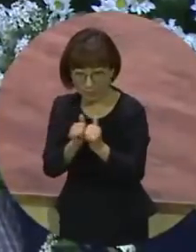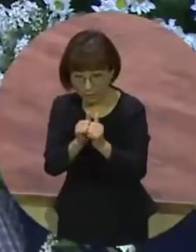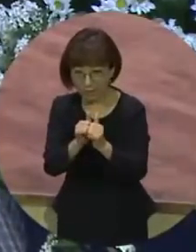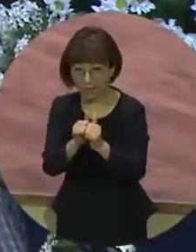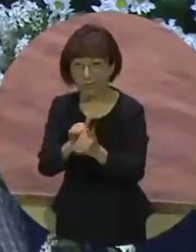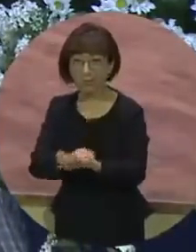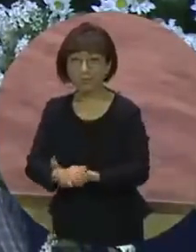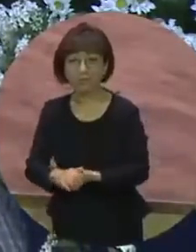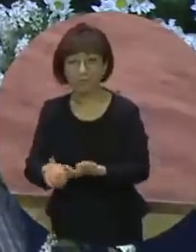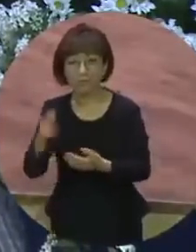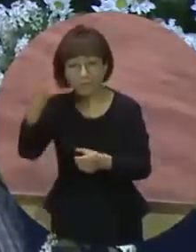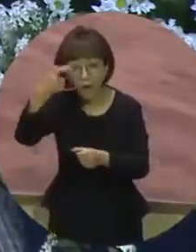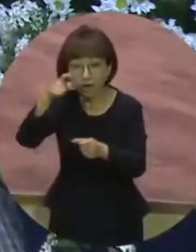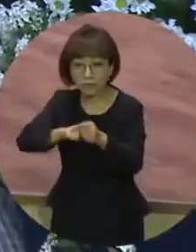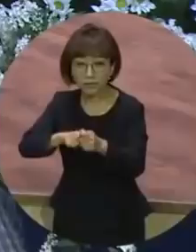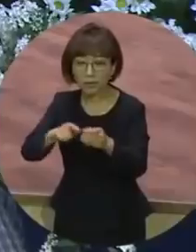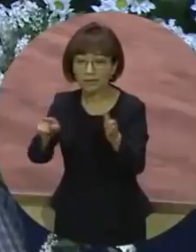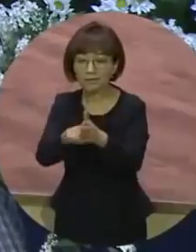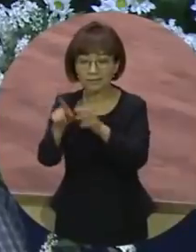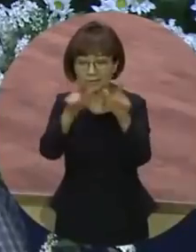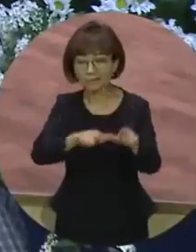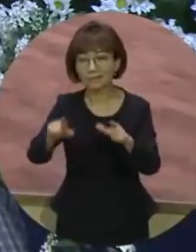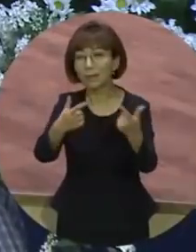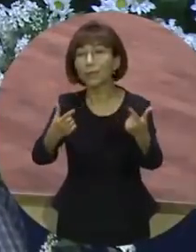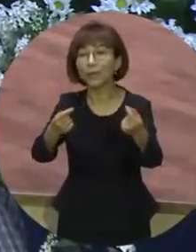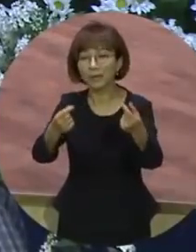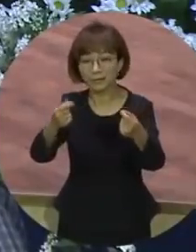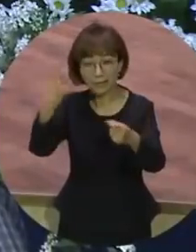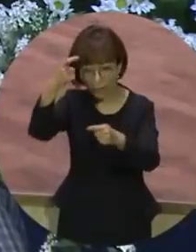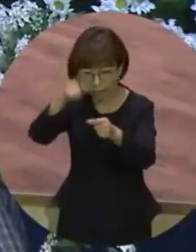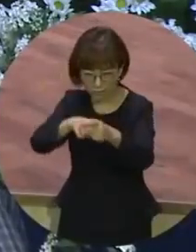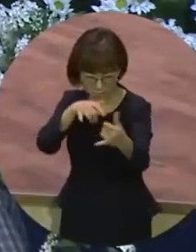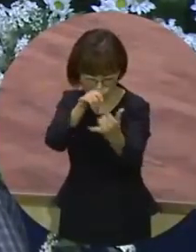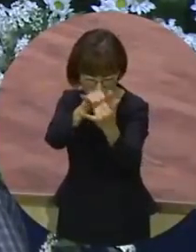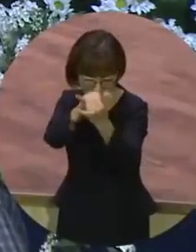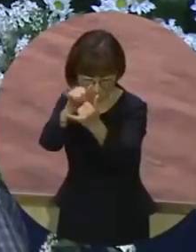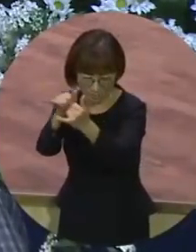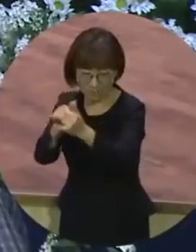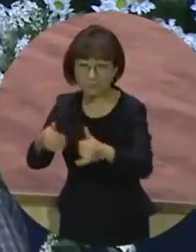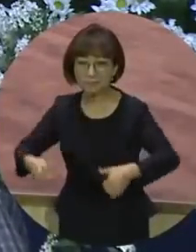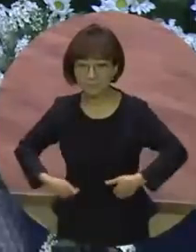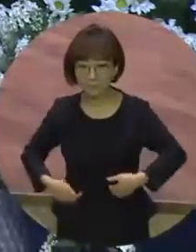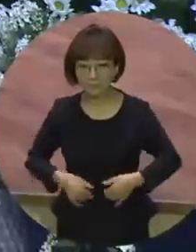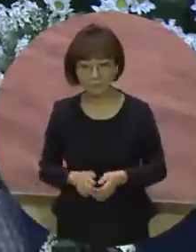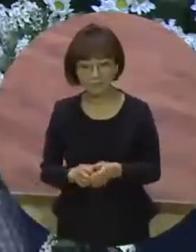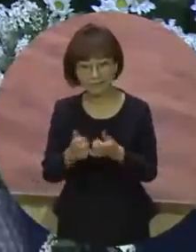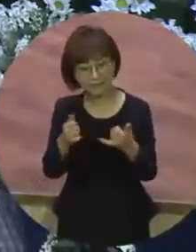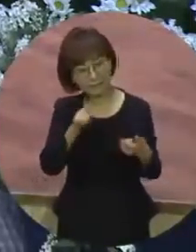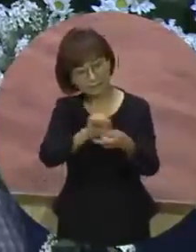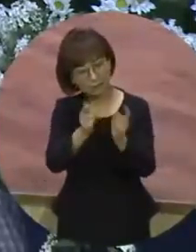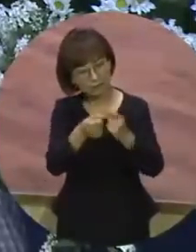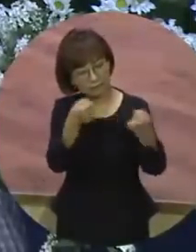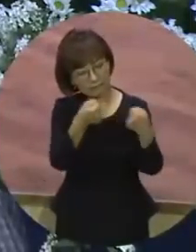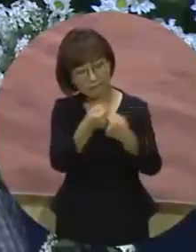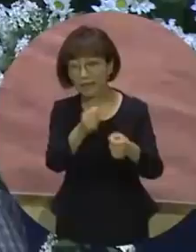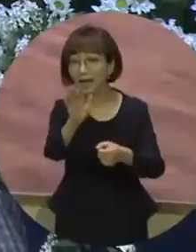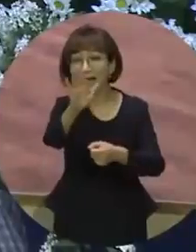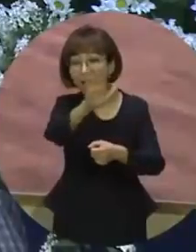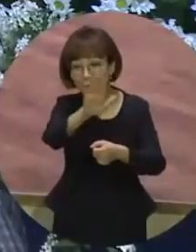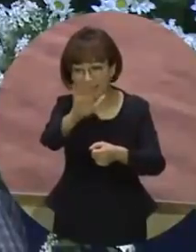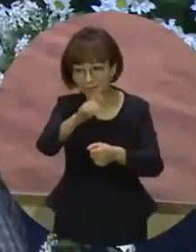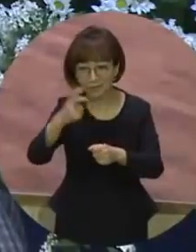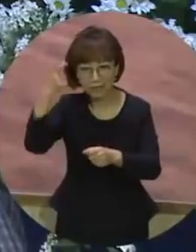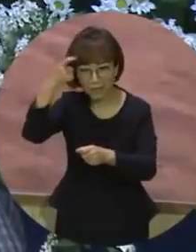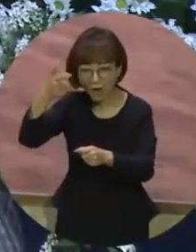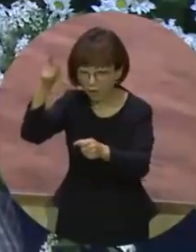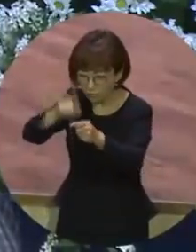뭐냐? 계속 싸우는 거예요. 영적 선한 싸움. 아멘. 사람과 싸움이 아니라 혈과 육이 아니라 영적 선한 싸움,